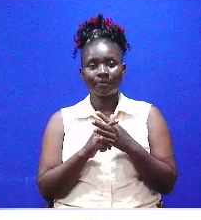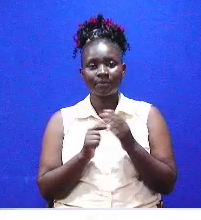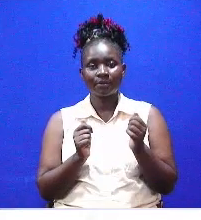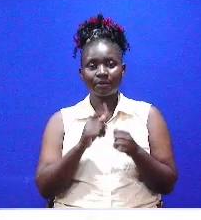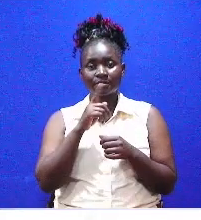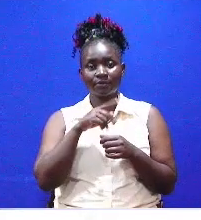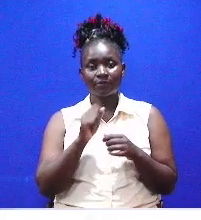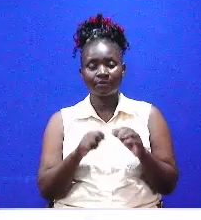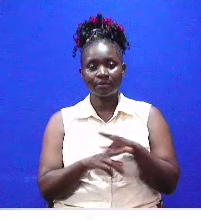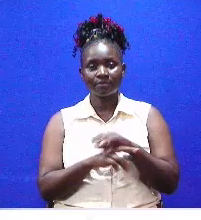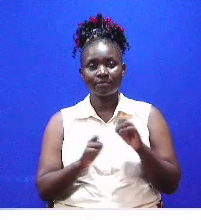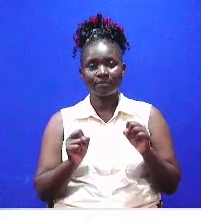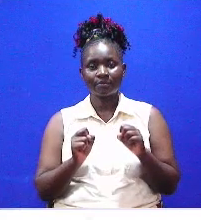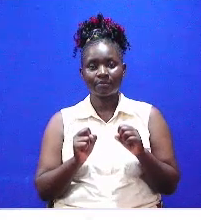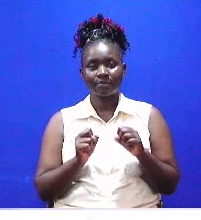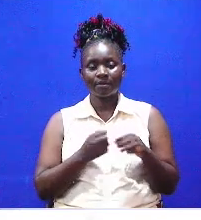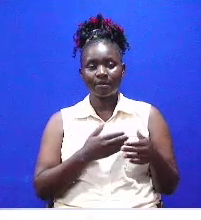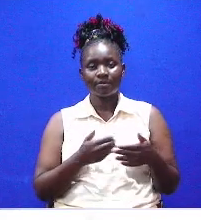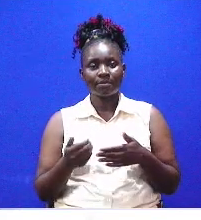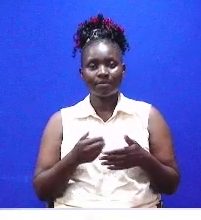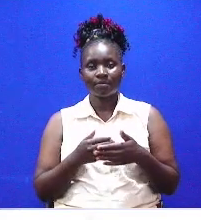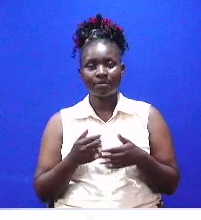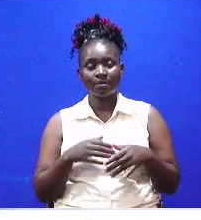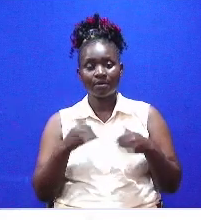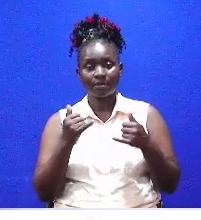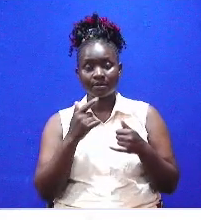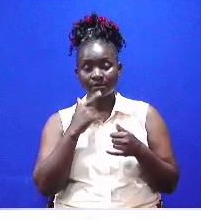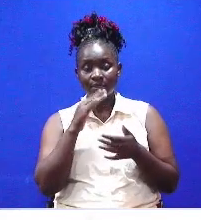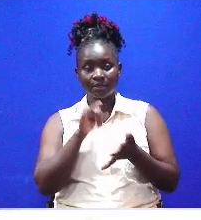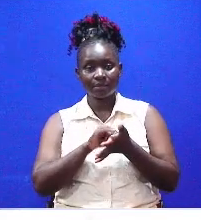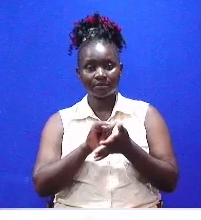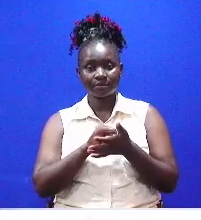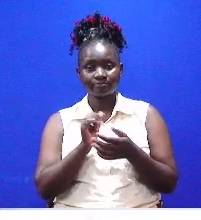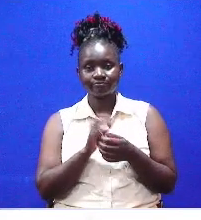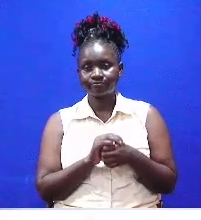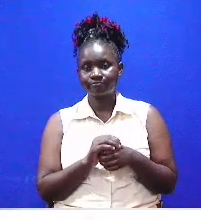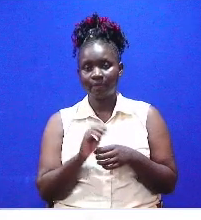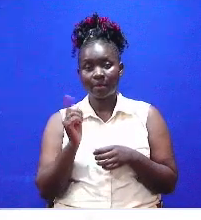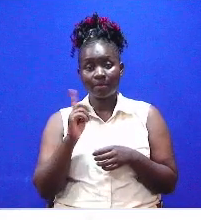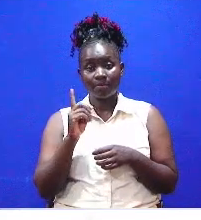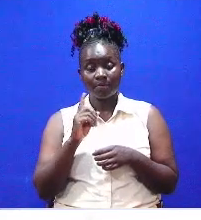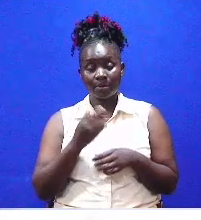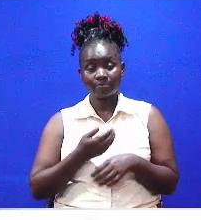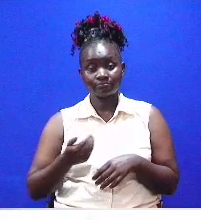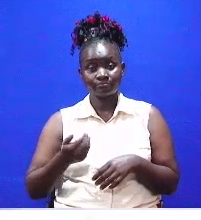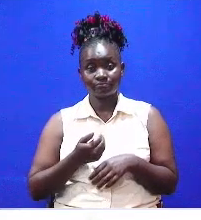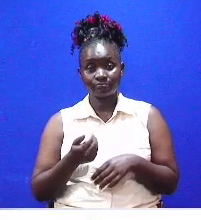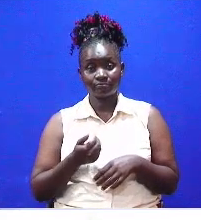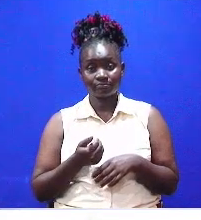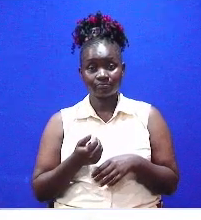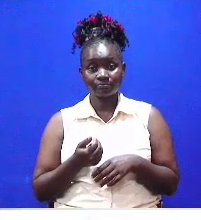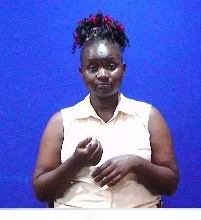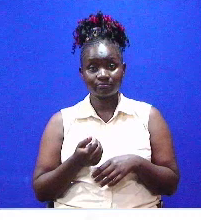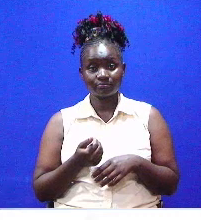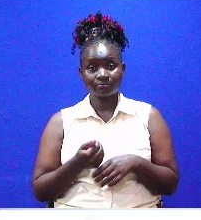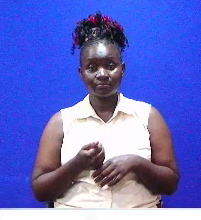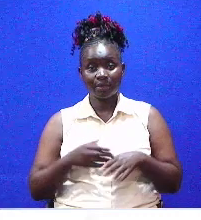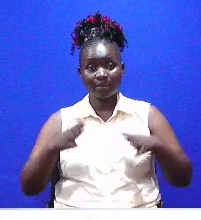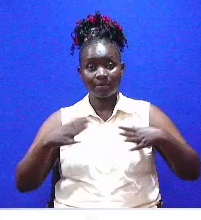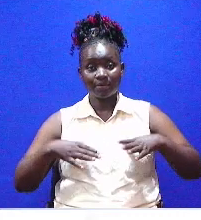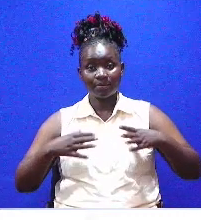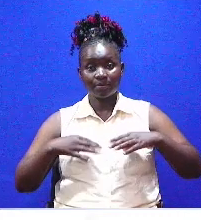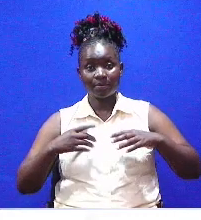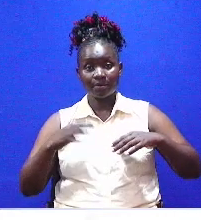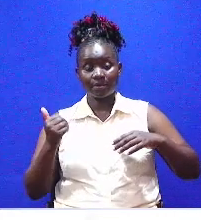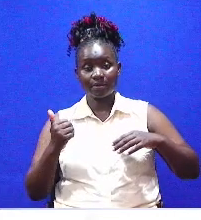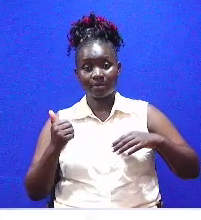umwana kurengana no musawo yo nigo atebire bunere tayitayibeti mwana kurende nigo ayimugetie abantu buna abateja